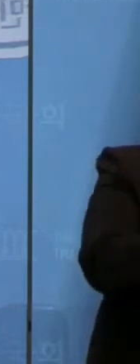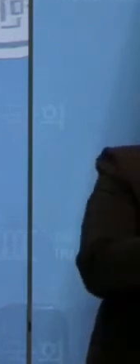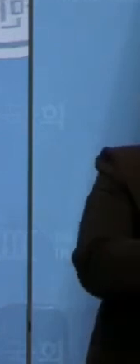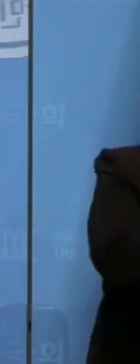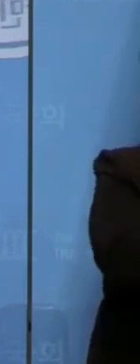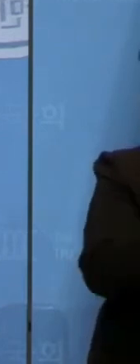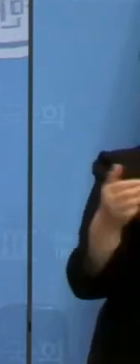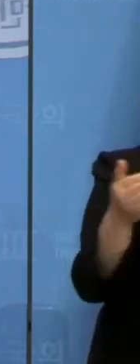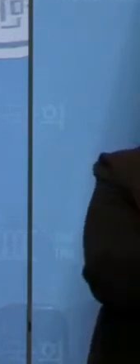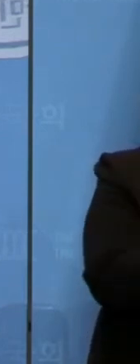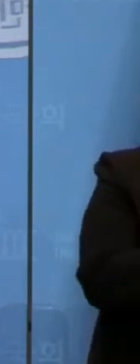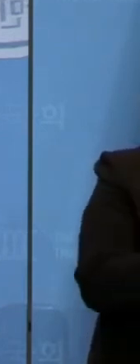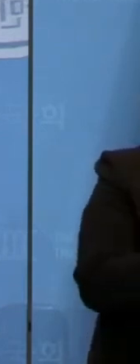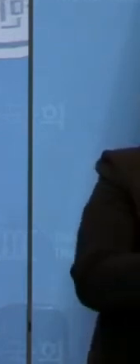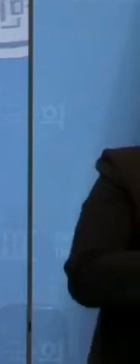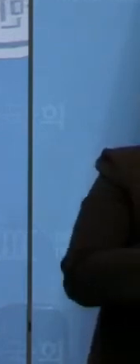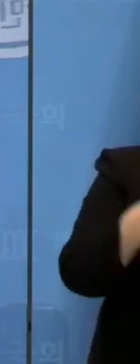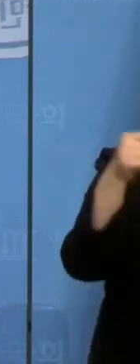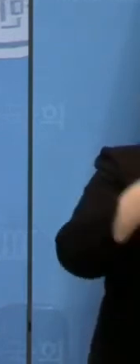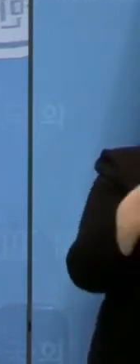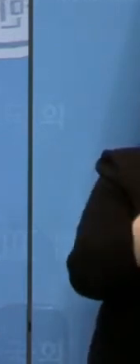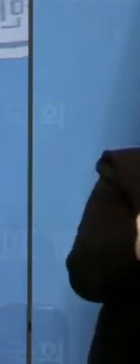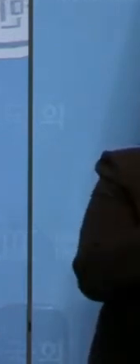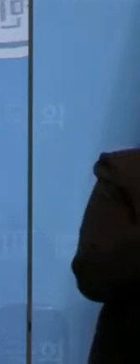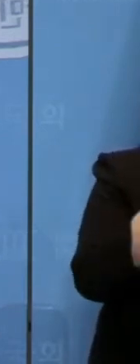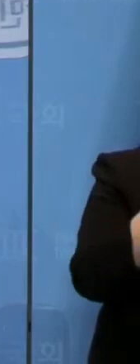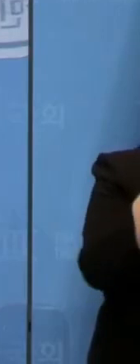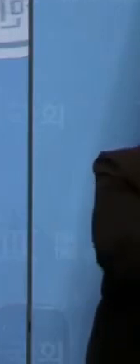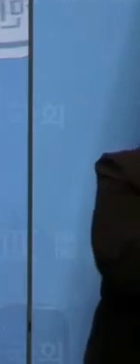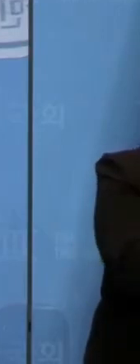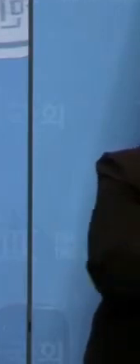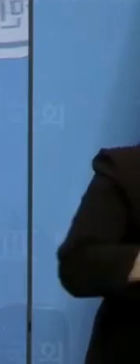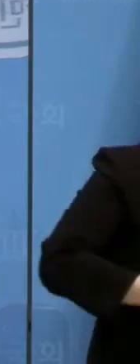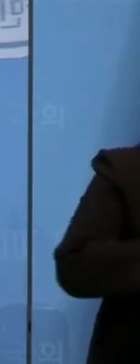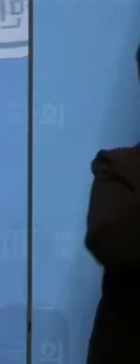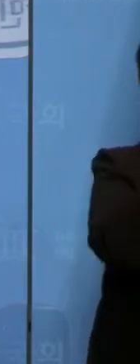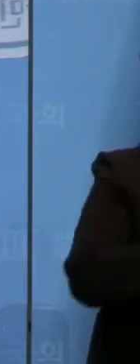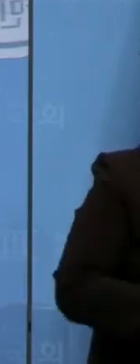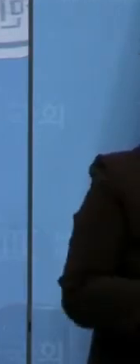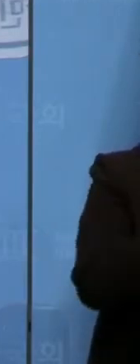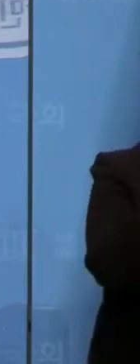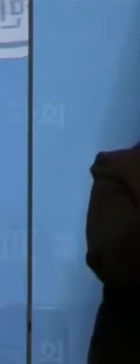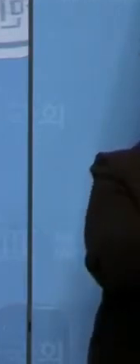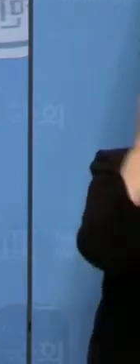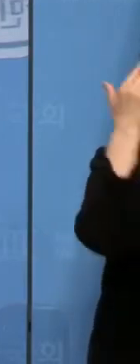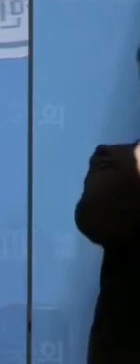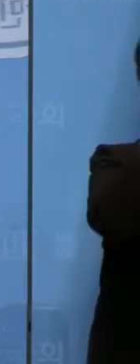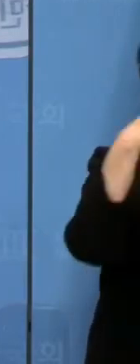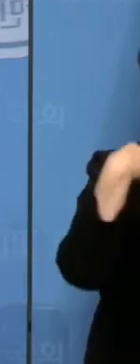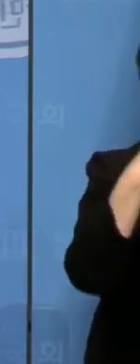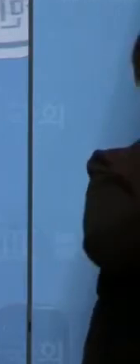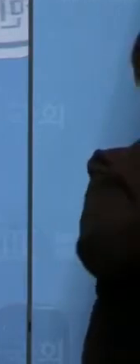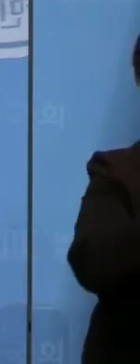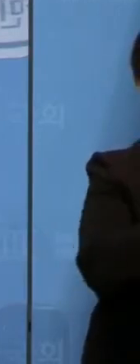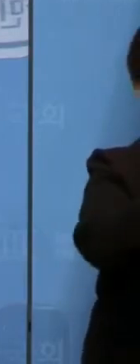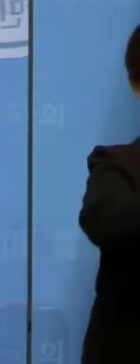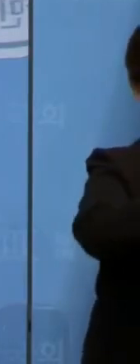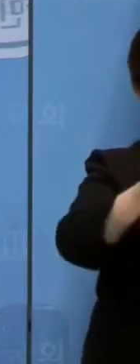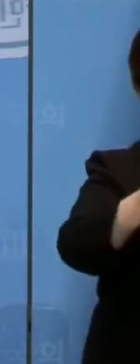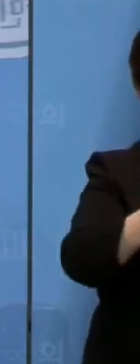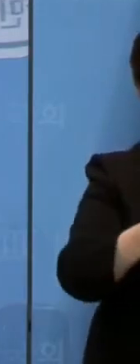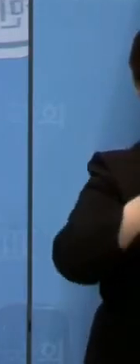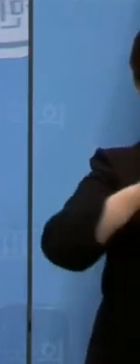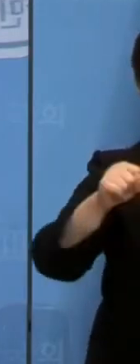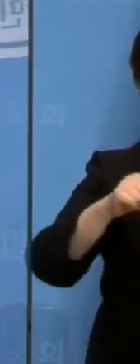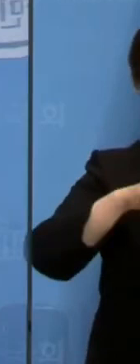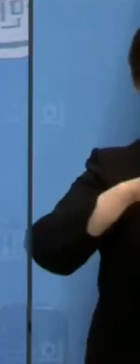통과시키고 정부는 외교 채널을 가동해 해당 국가들을 설득해야 합니다. 셋째, 대한민국 정부는 유엔과는 별개로